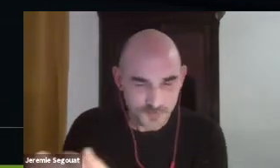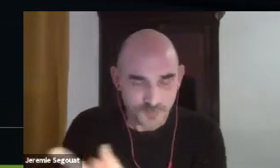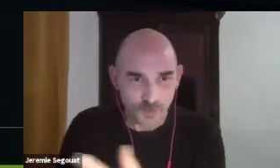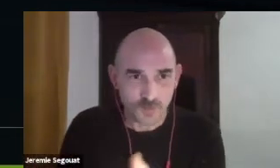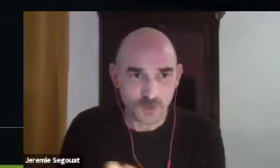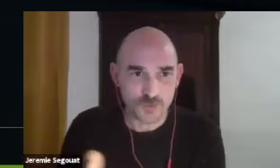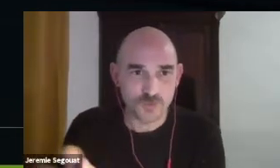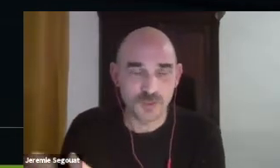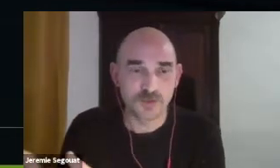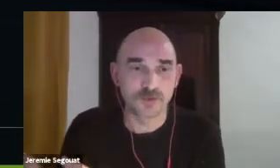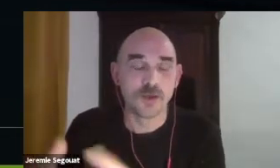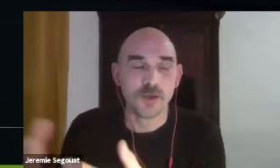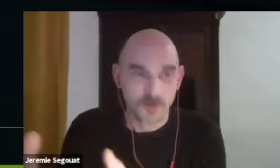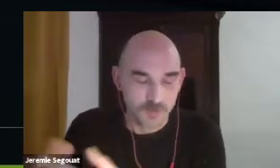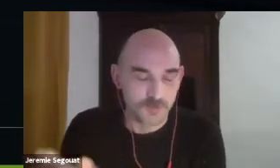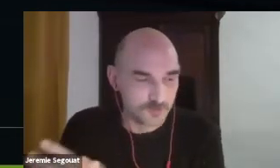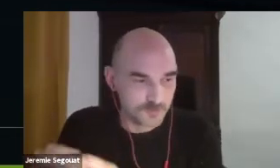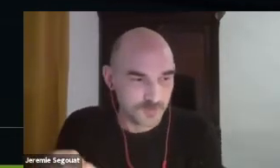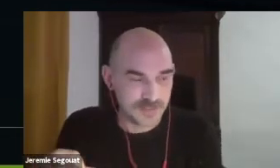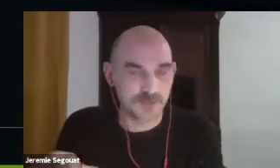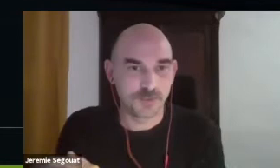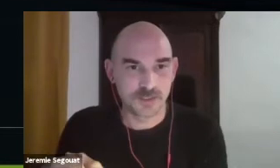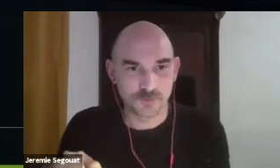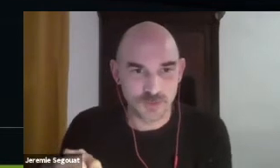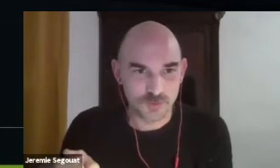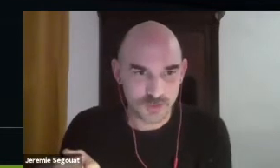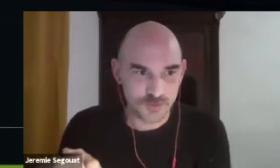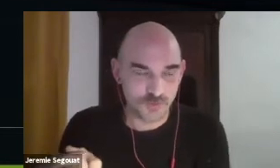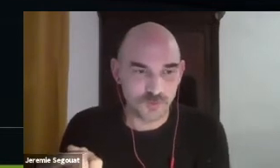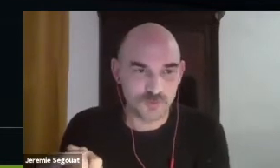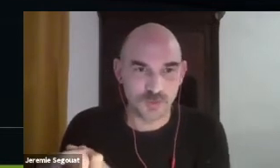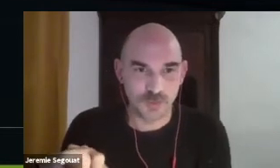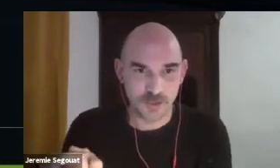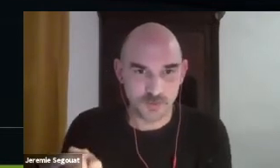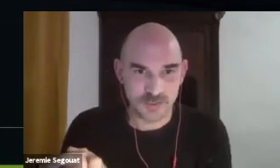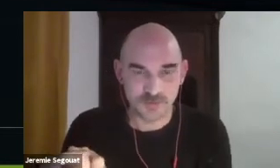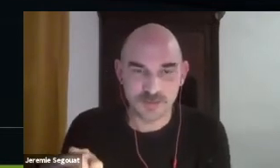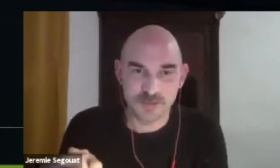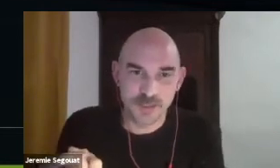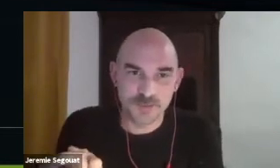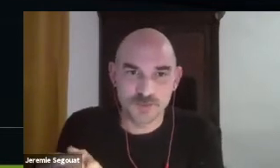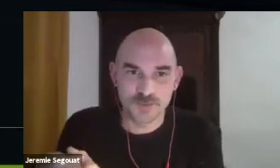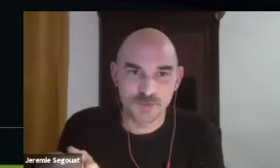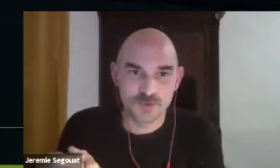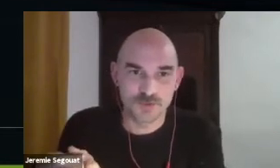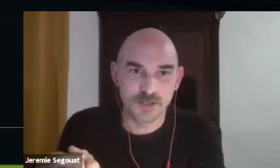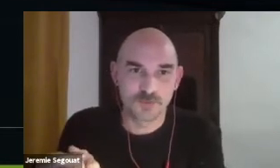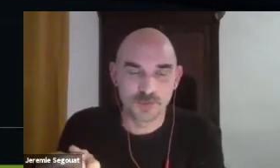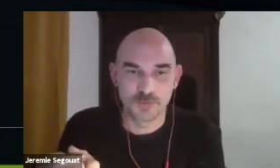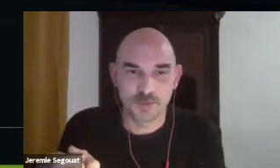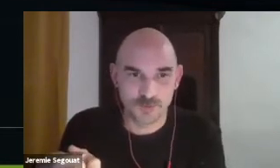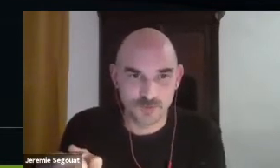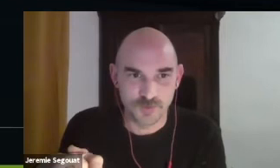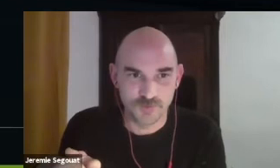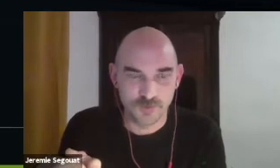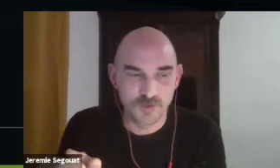le fait que je suis très impliqué dans une association en france qu'on appelle l'AMPSA qui s'appelle l'association nationale pour